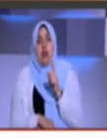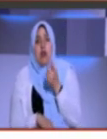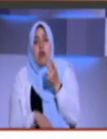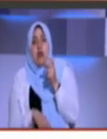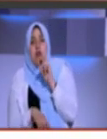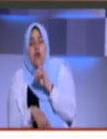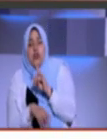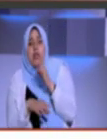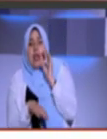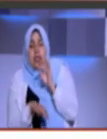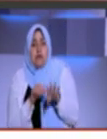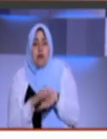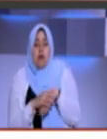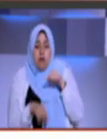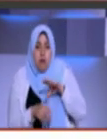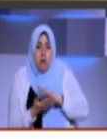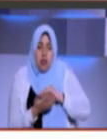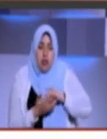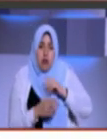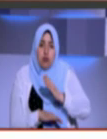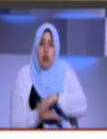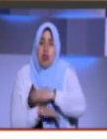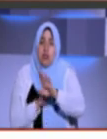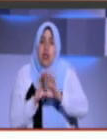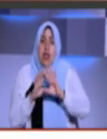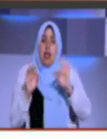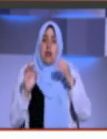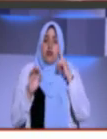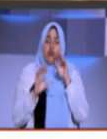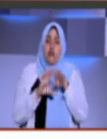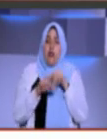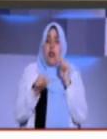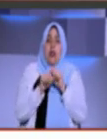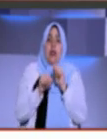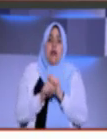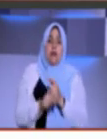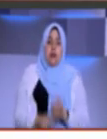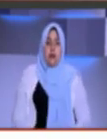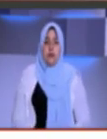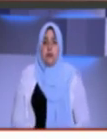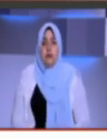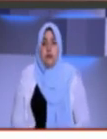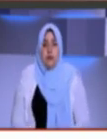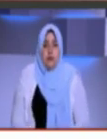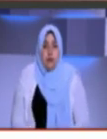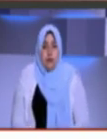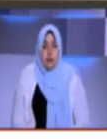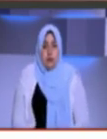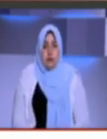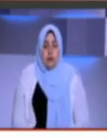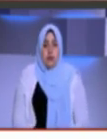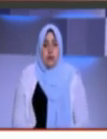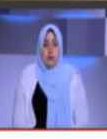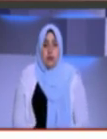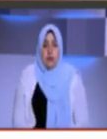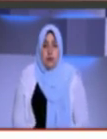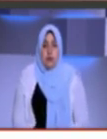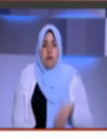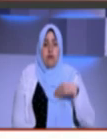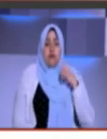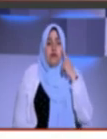اعتقد الاكزيكتيف دايركتور بتاع الاي ام اف بتقول لك حتى even if we recover من